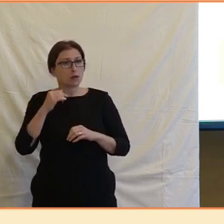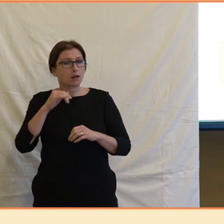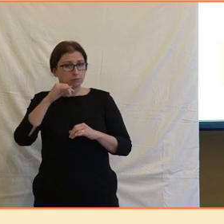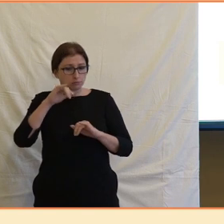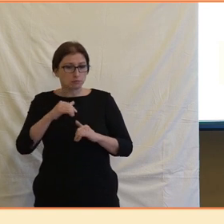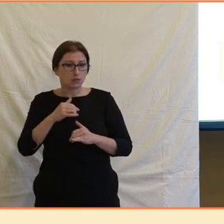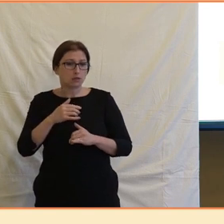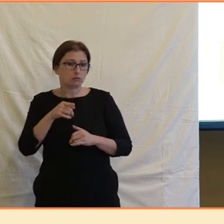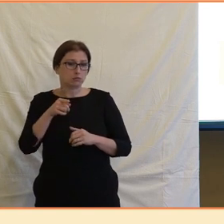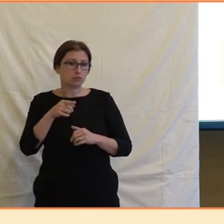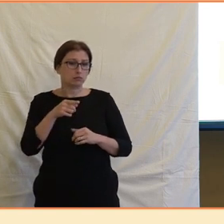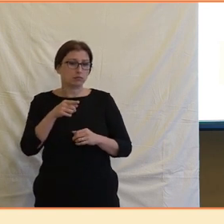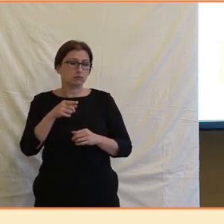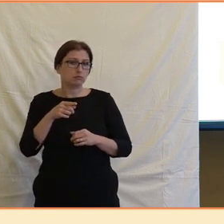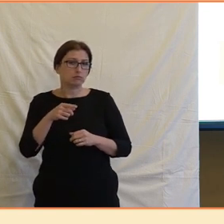poměrně